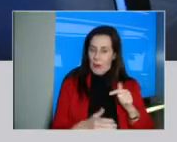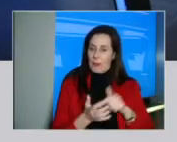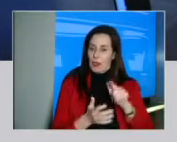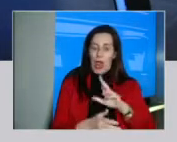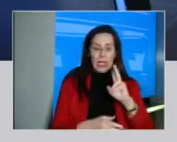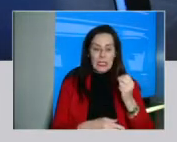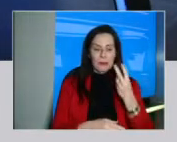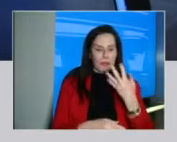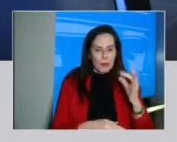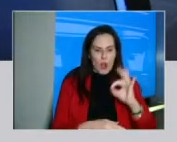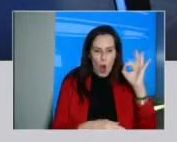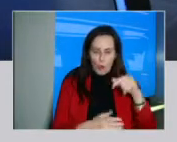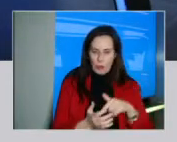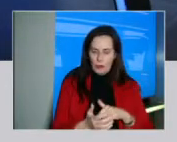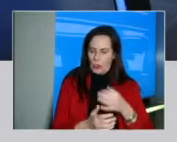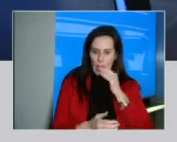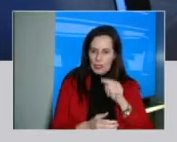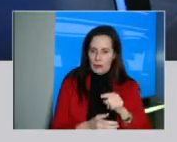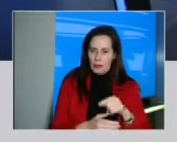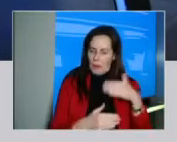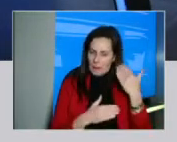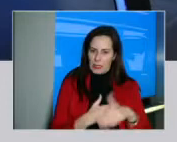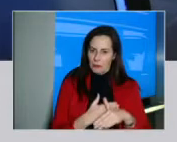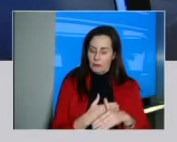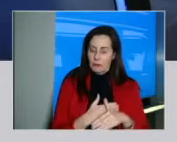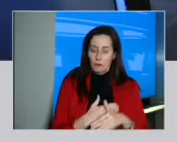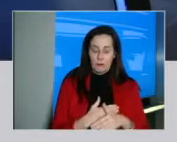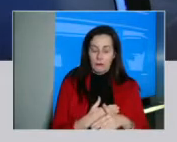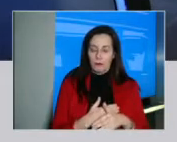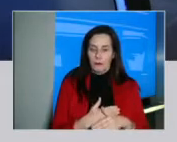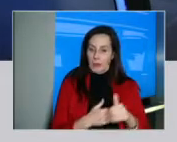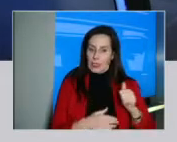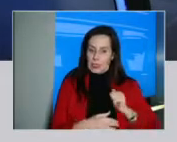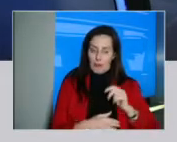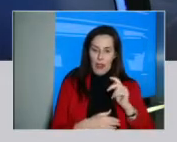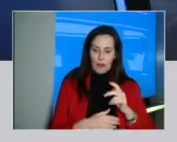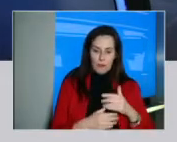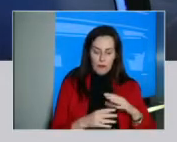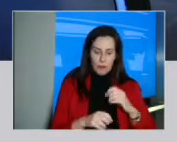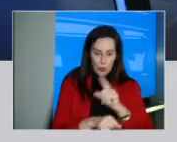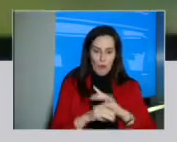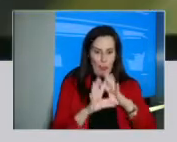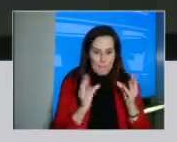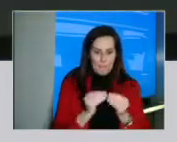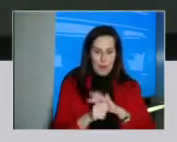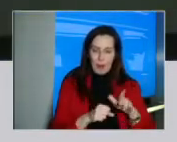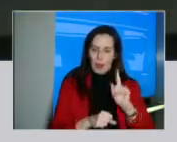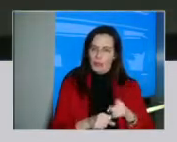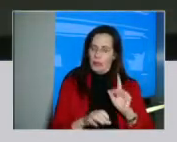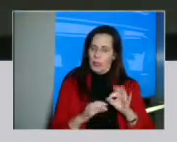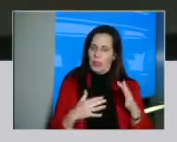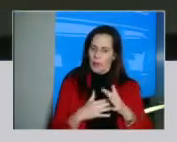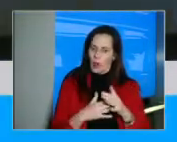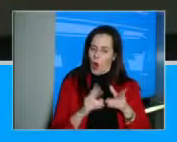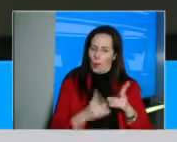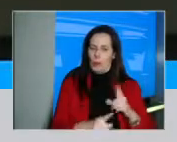שרק 20-25% של הצעירים מסיימים שירות חובה שלם, הגיע הזמן לבית לבחון